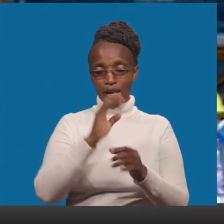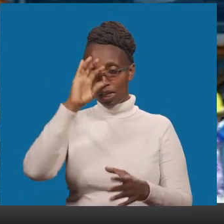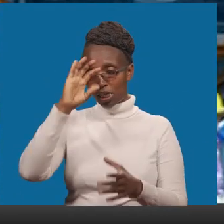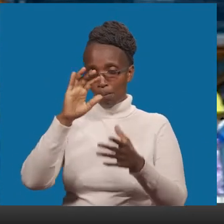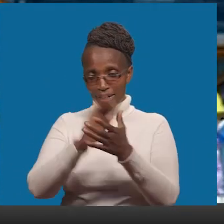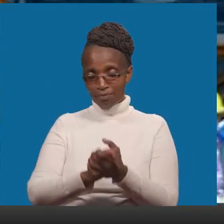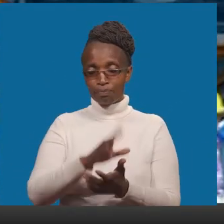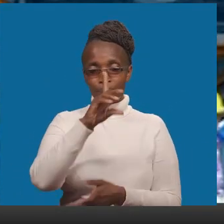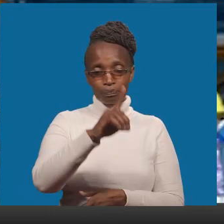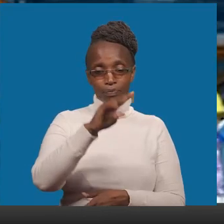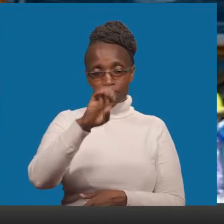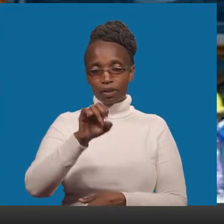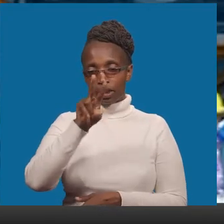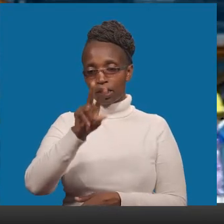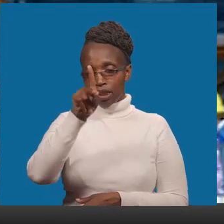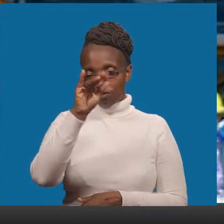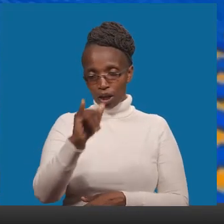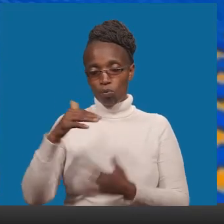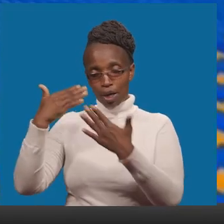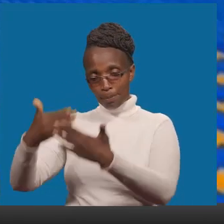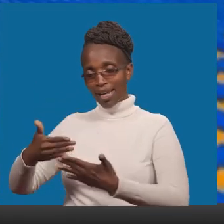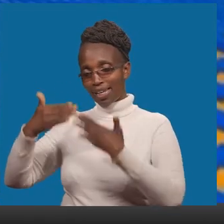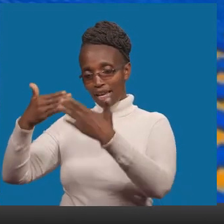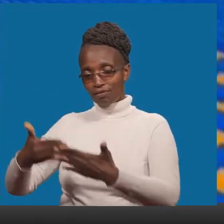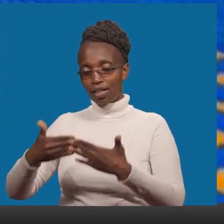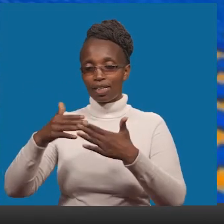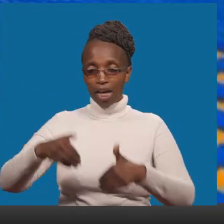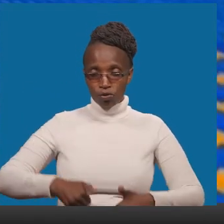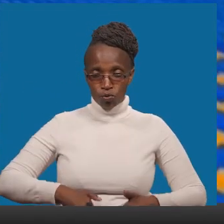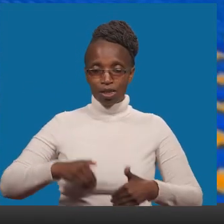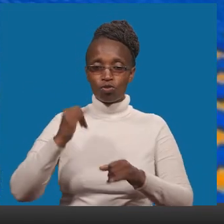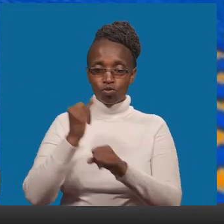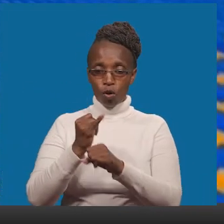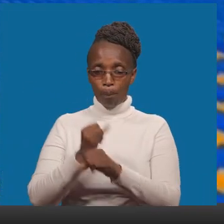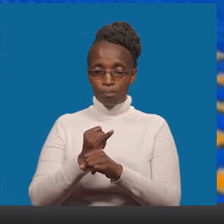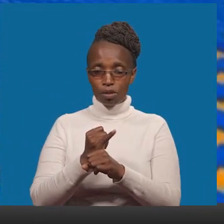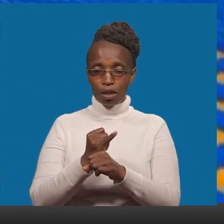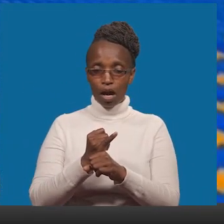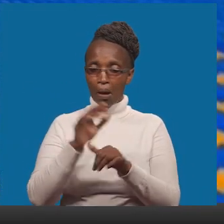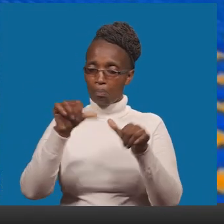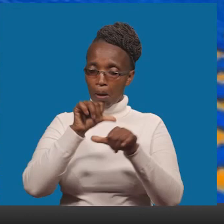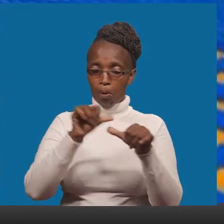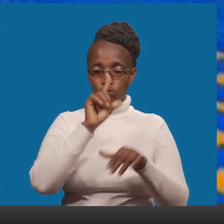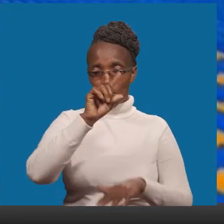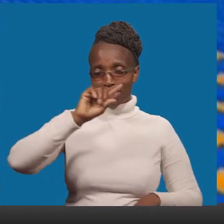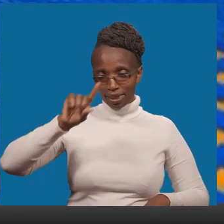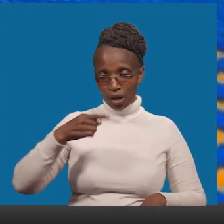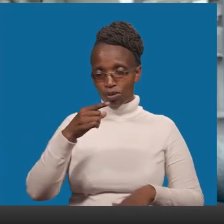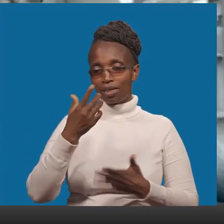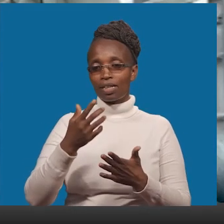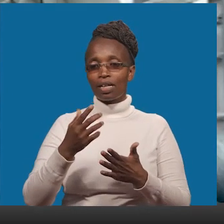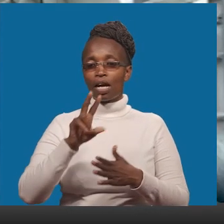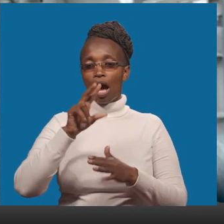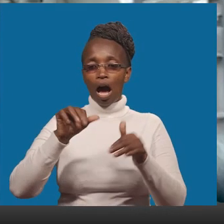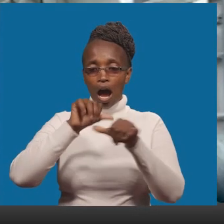Deviki itakuwa inawapa ajira wa Kenya 1,000 na ifikapo mwaka ujao zaidi ya wa Kenya 2,000